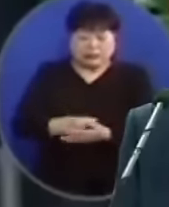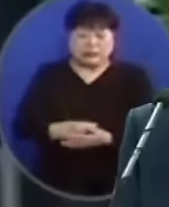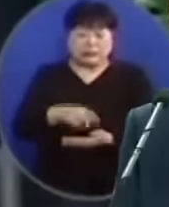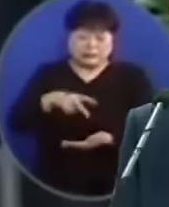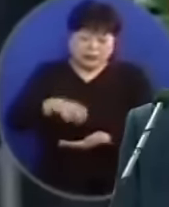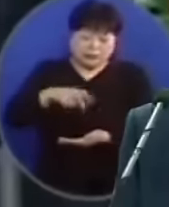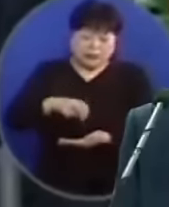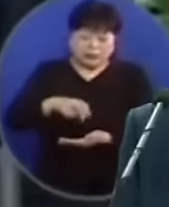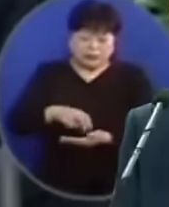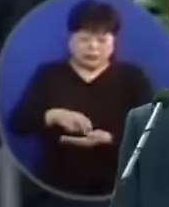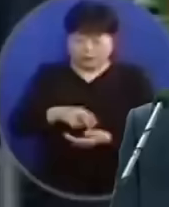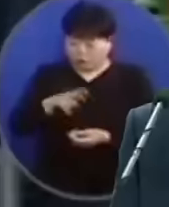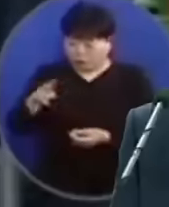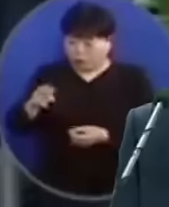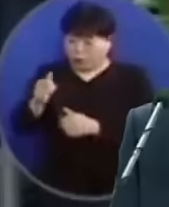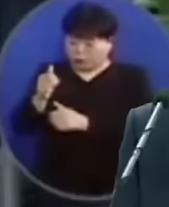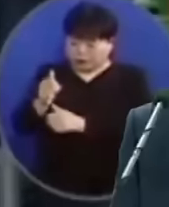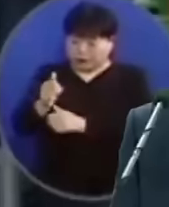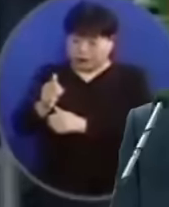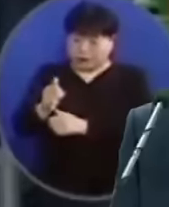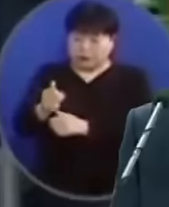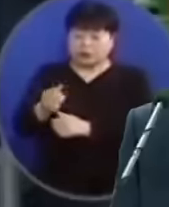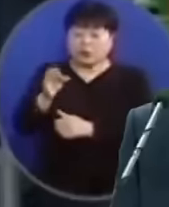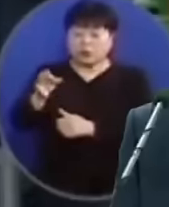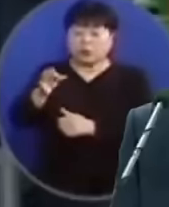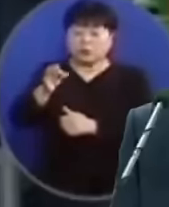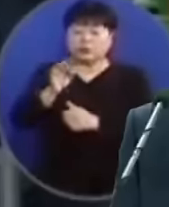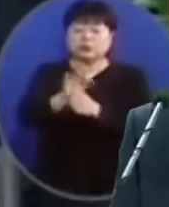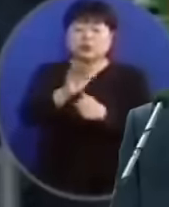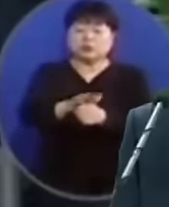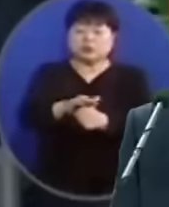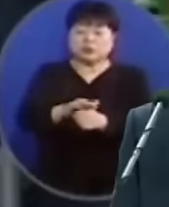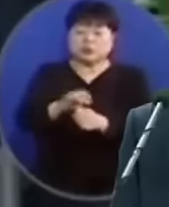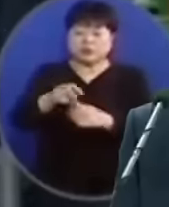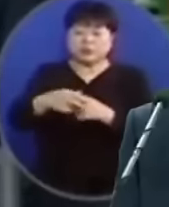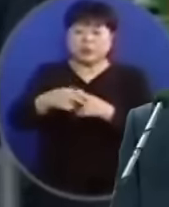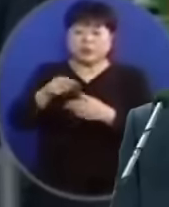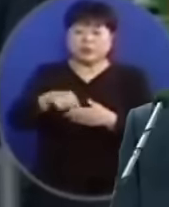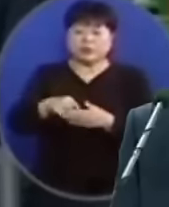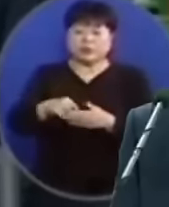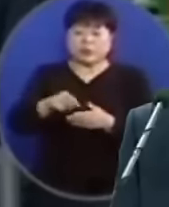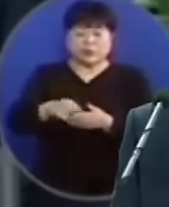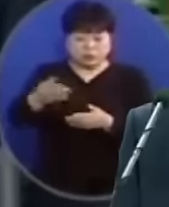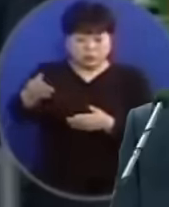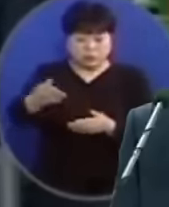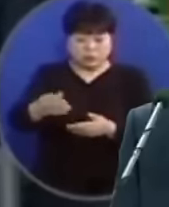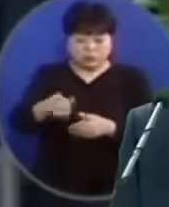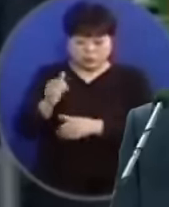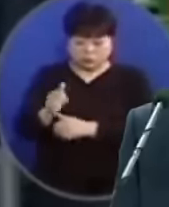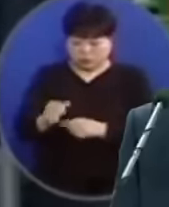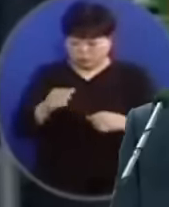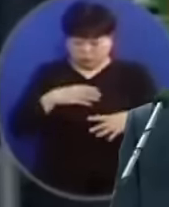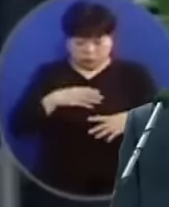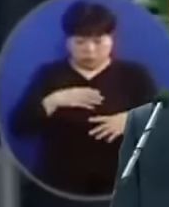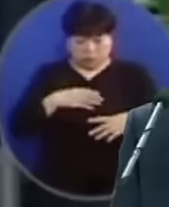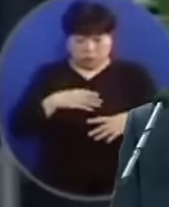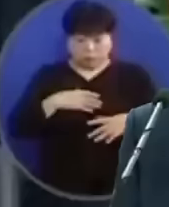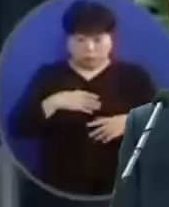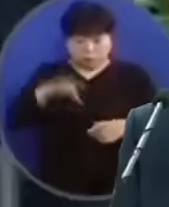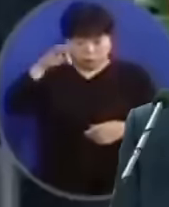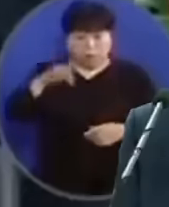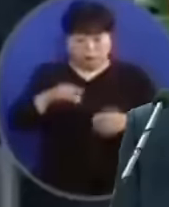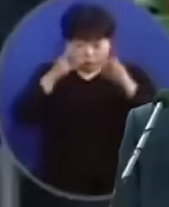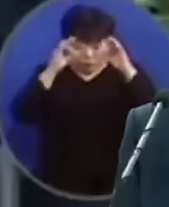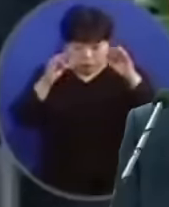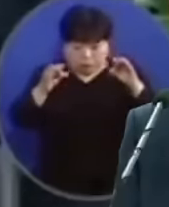구르며 울고 있어서 자기 비서가 말하기를 가서 그 병원비를 다 지불해 주어라. 비수가 깜짝 놀랐습니다. 그렇게 한 일을 본 적이 없습니다.